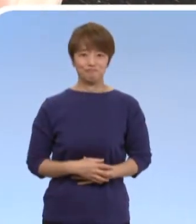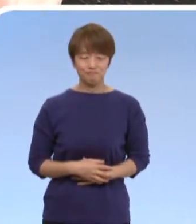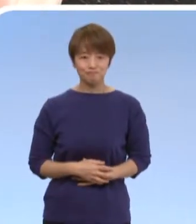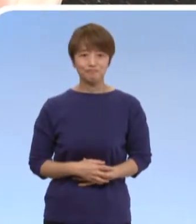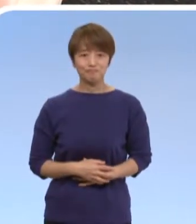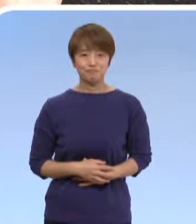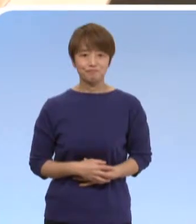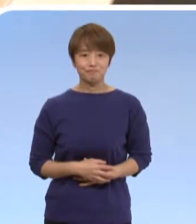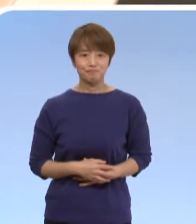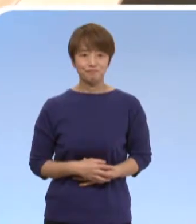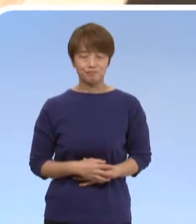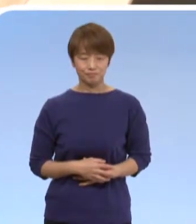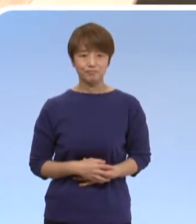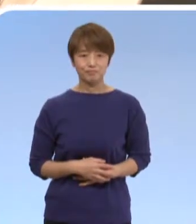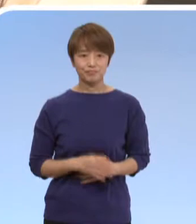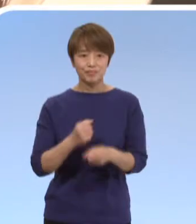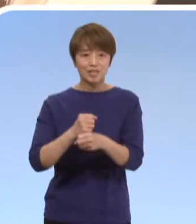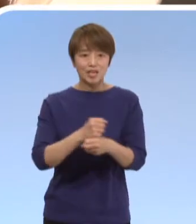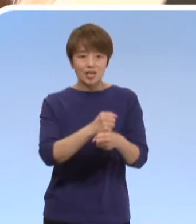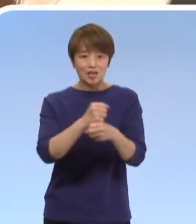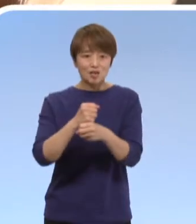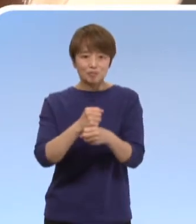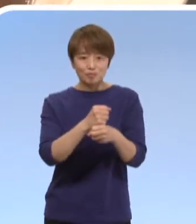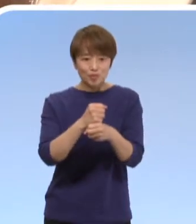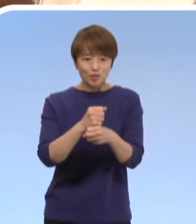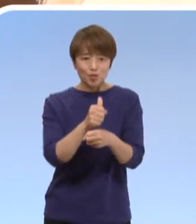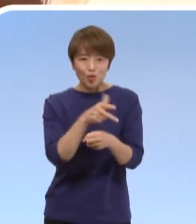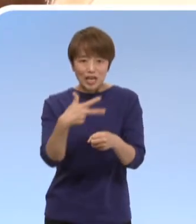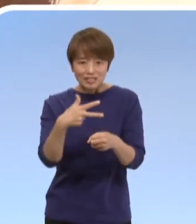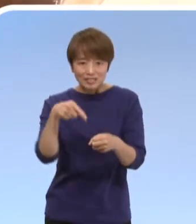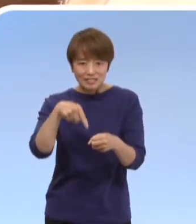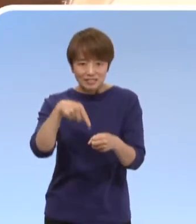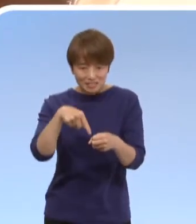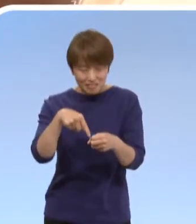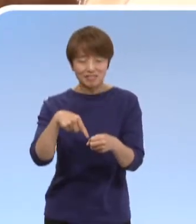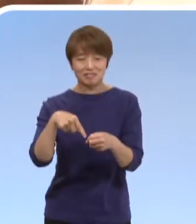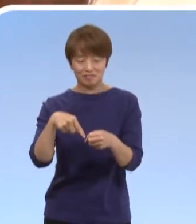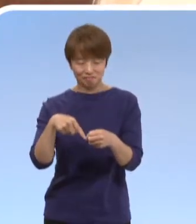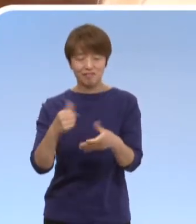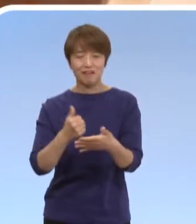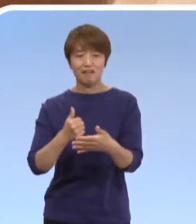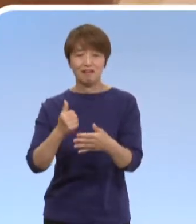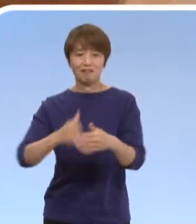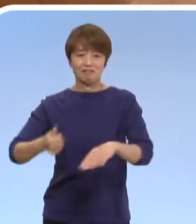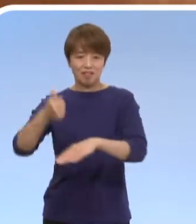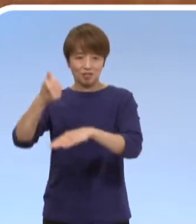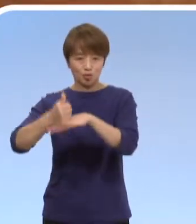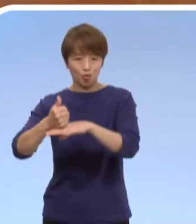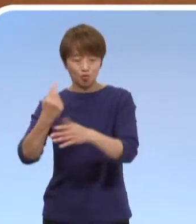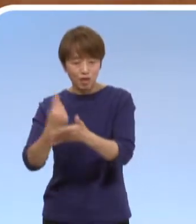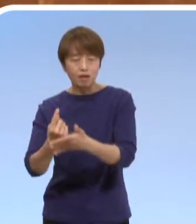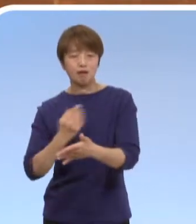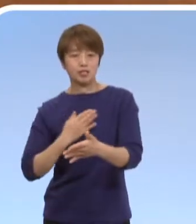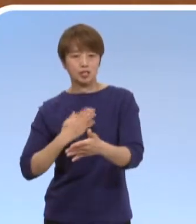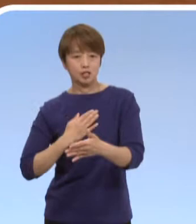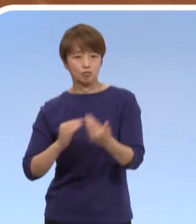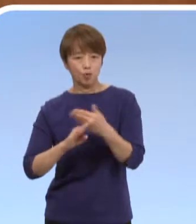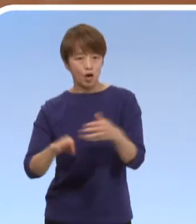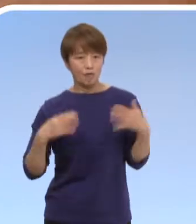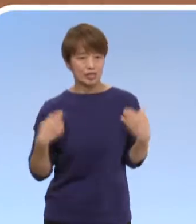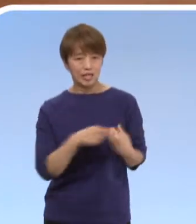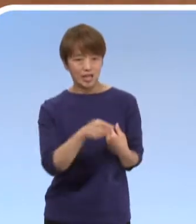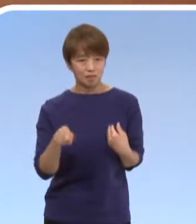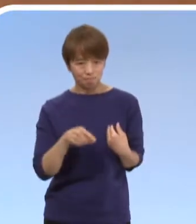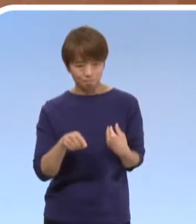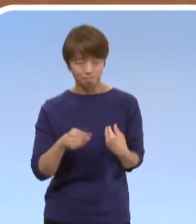。しかも味噌ベースの特製だしのレシピは門外不出でご主人以外に誰